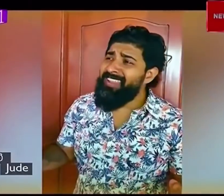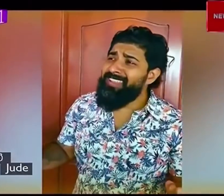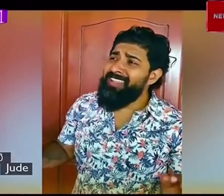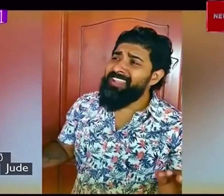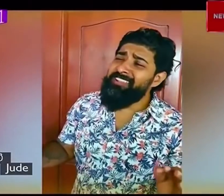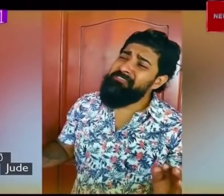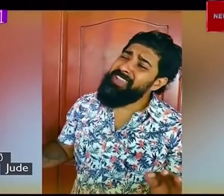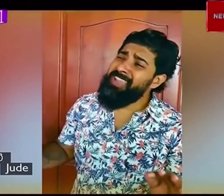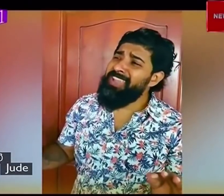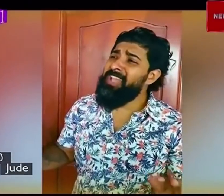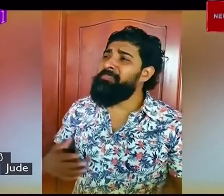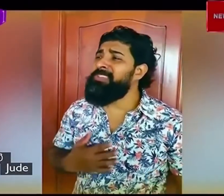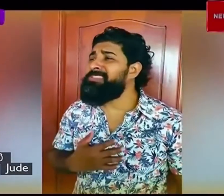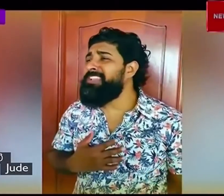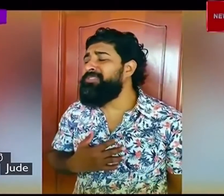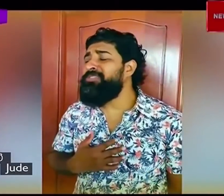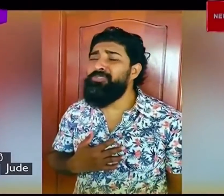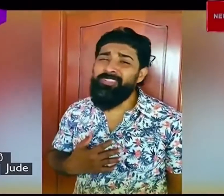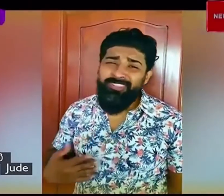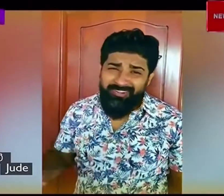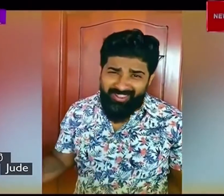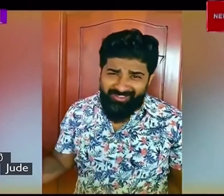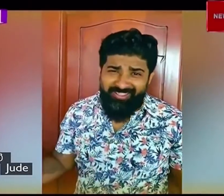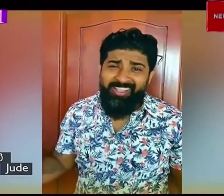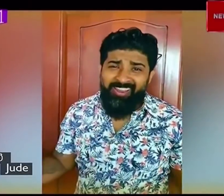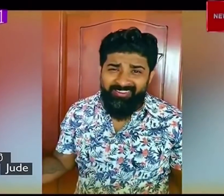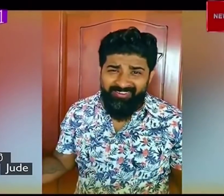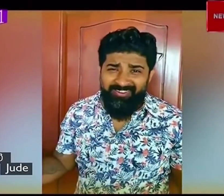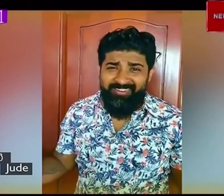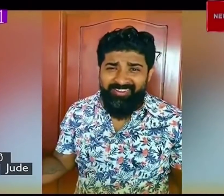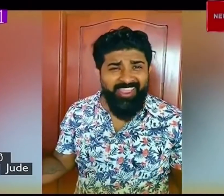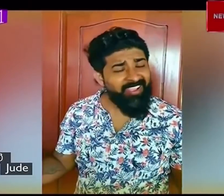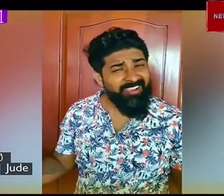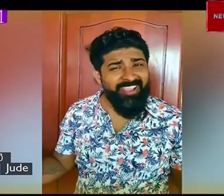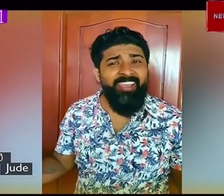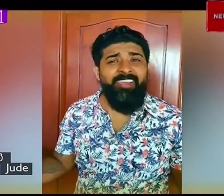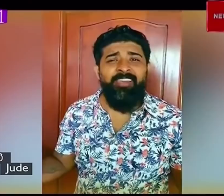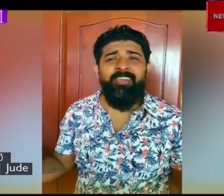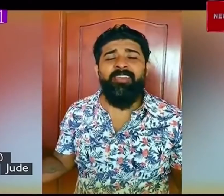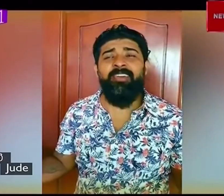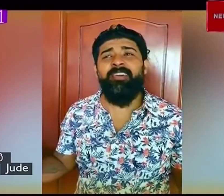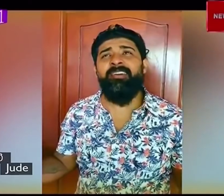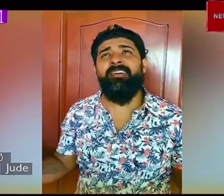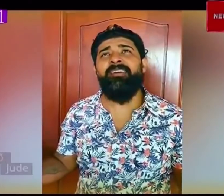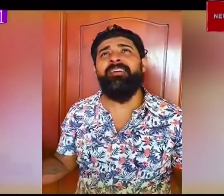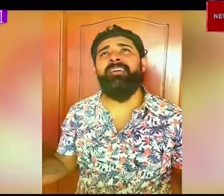Idiriya gana ekwi අපසිතුවොත් රැකගන්නට ලංකා